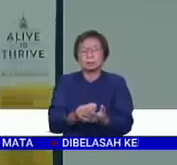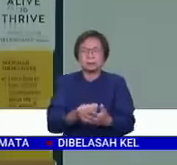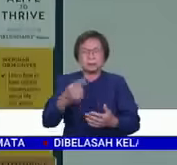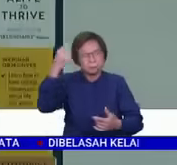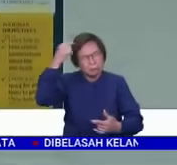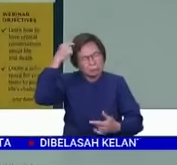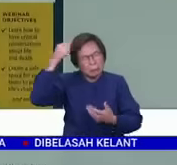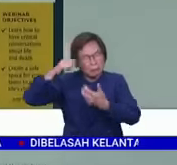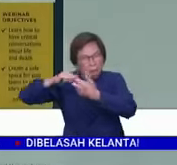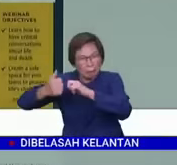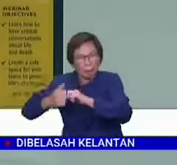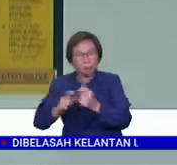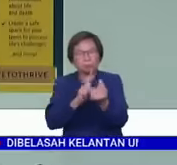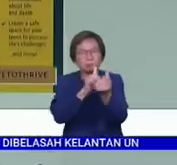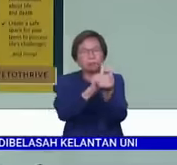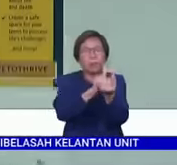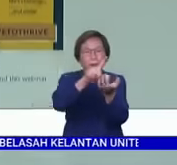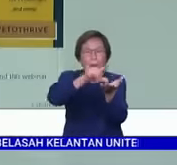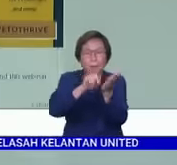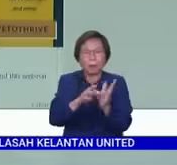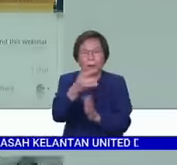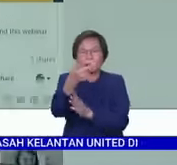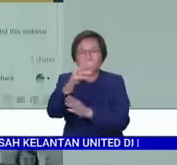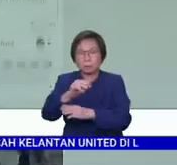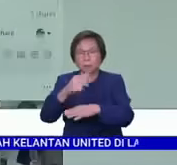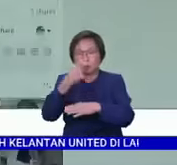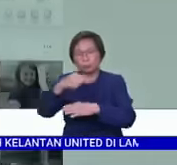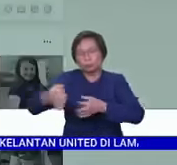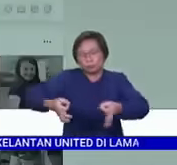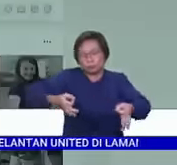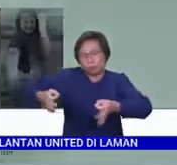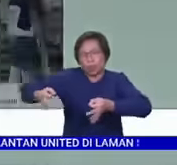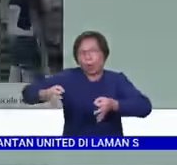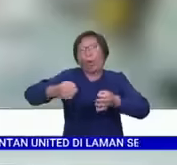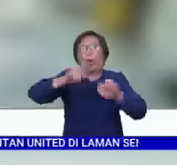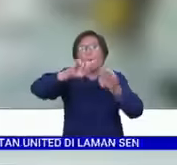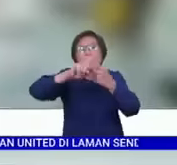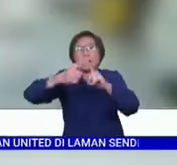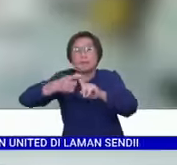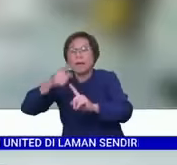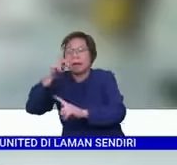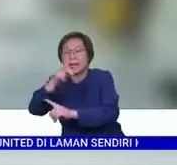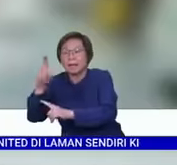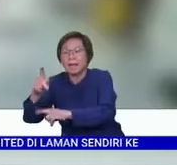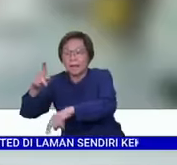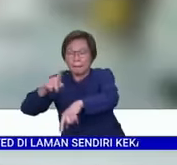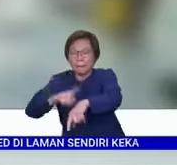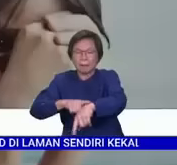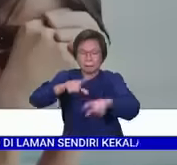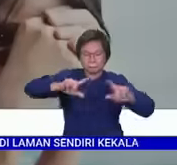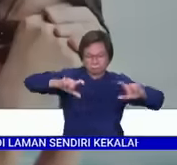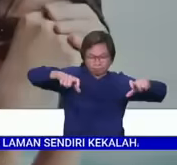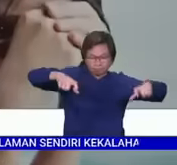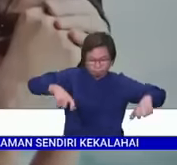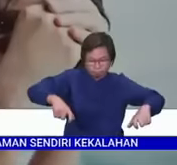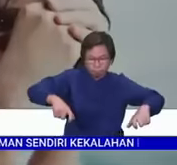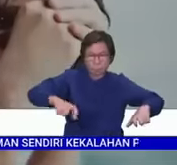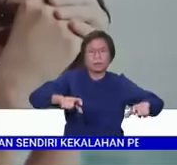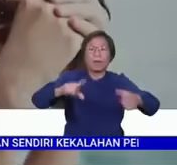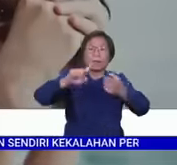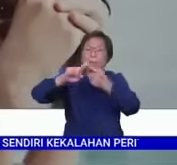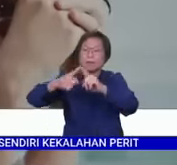Jessie dihubungi pemberitaan di MD penampang bagi mengulas peringatan befrienders Kota Kinabalu semasa pipi